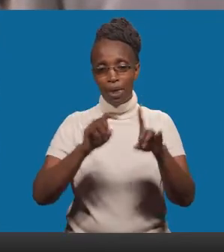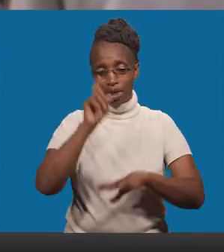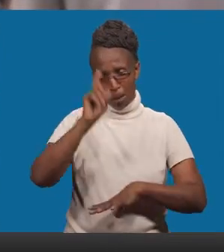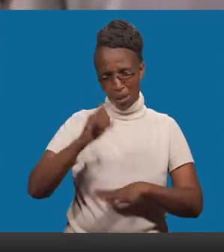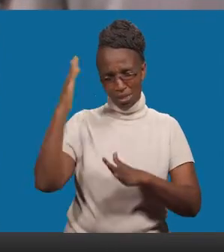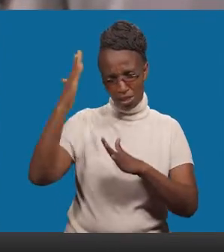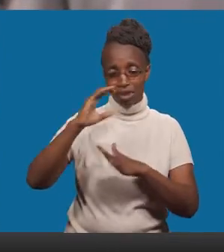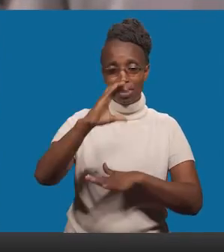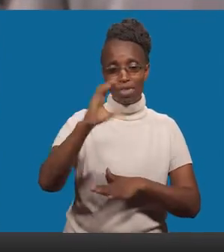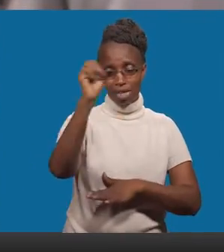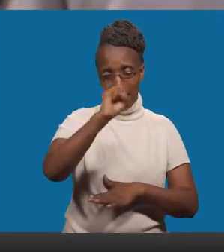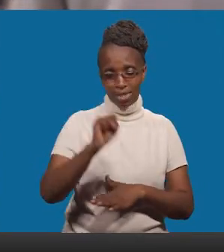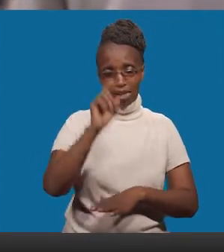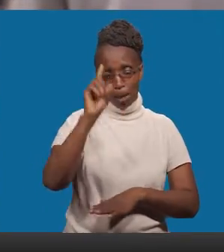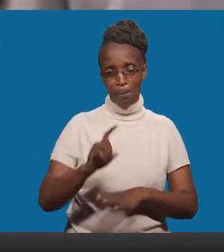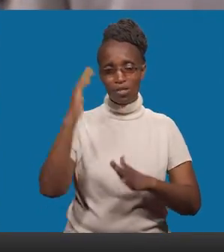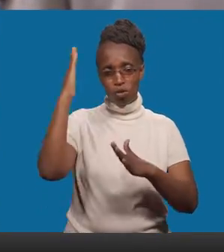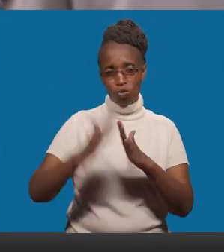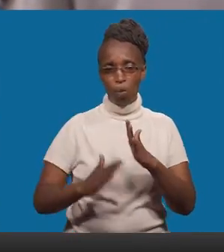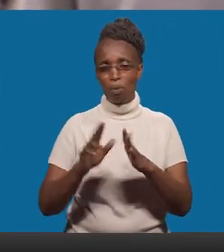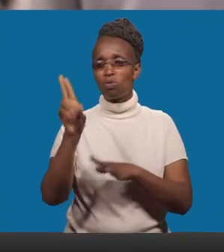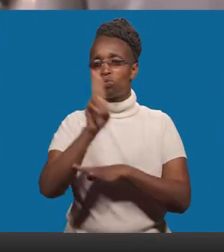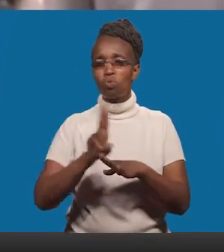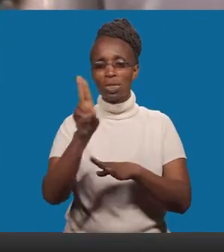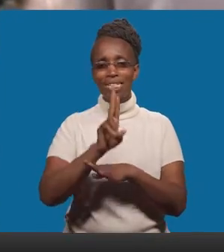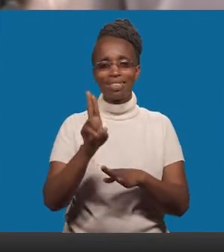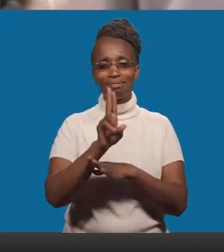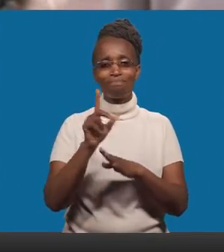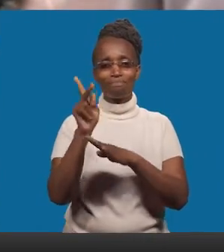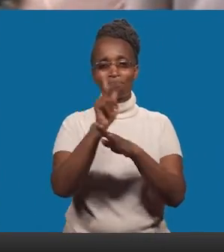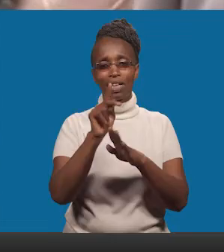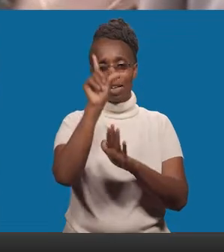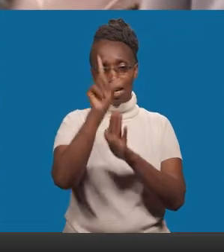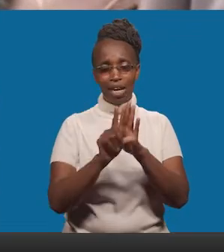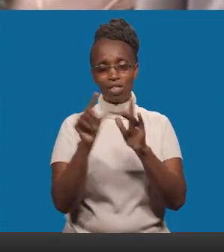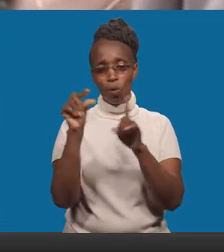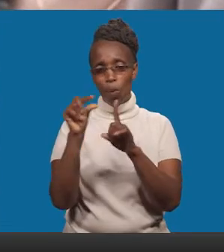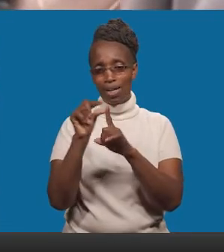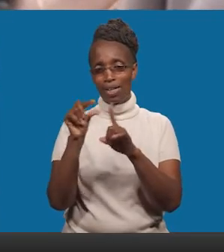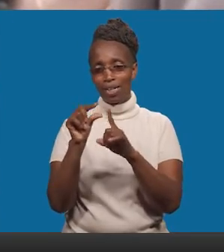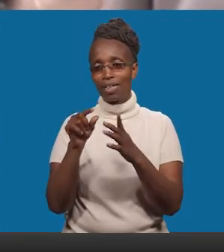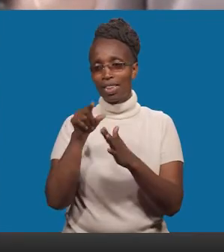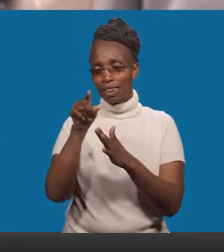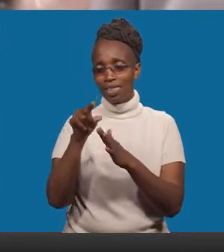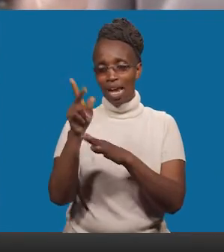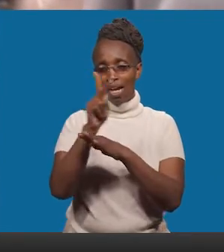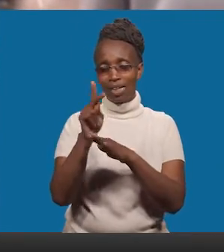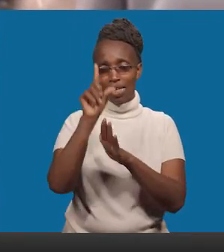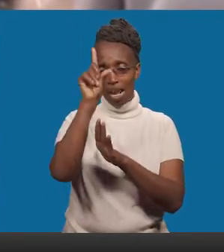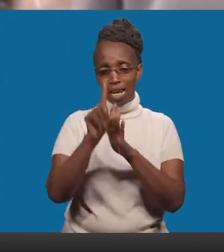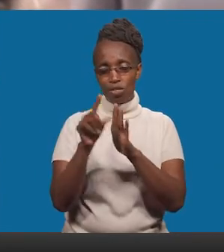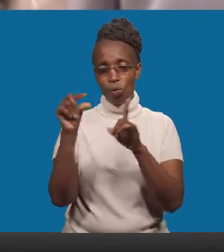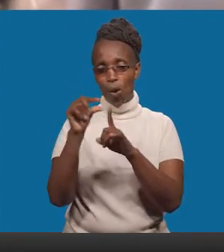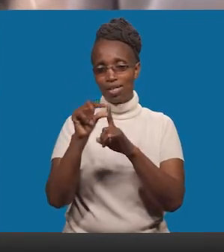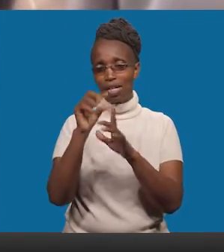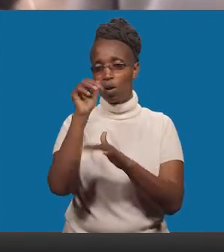awache kutoa matamshi ambayo tunaita kwa kizungu reckless, because those are completely reckless statements that can only come